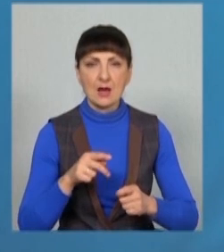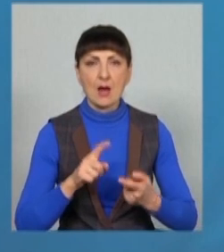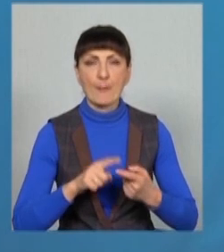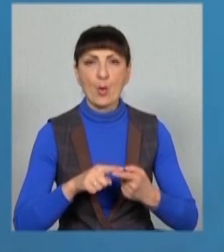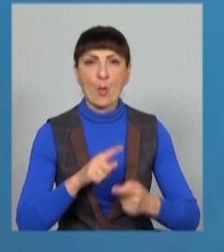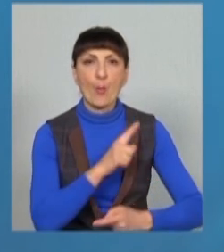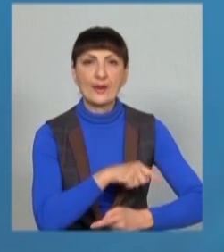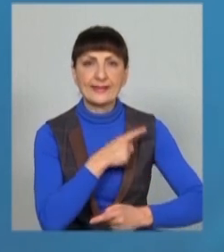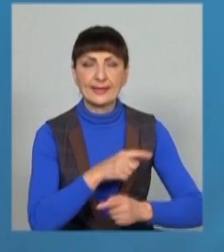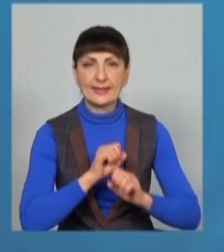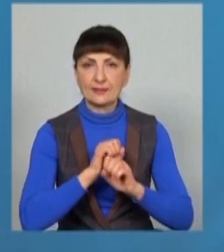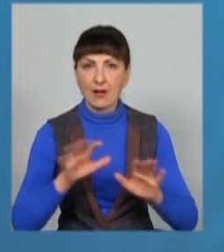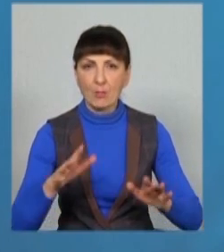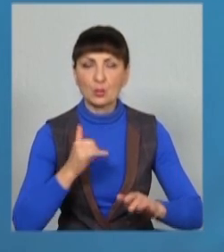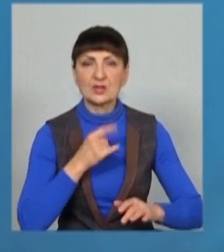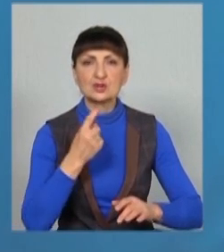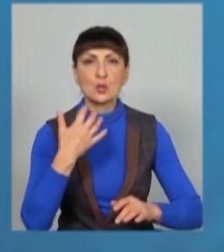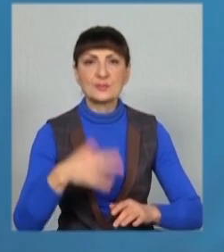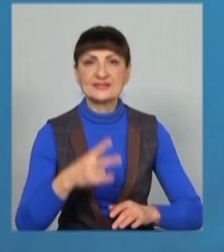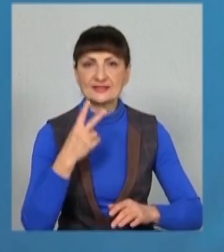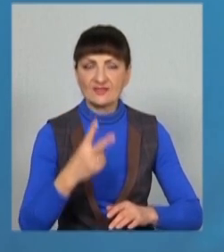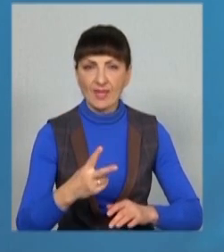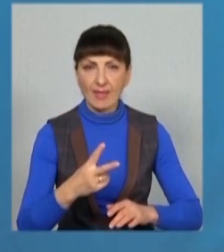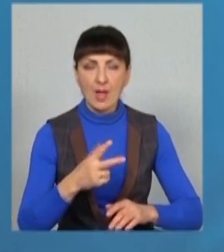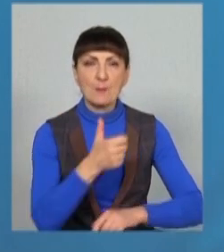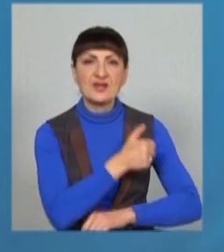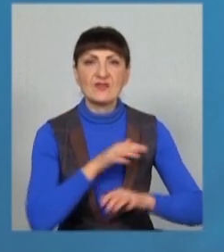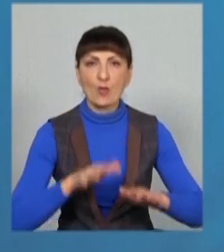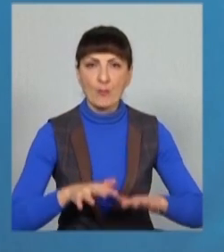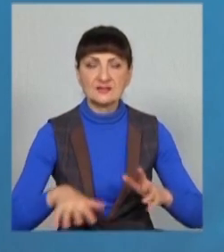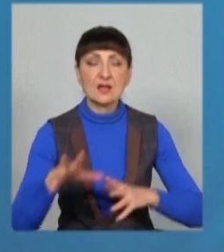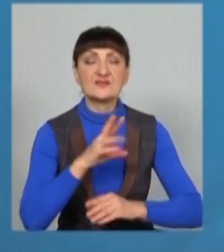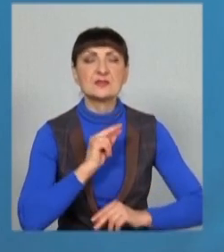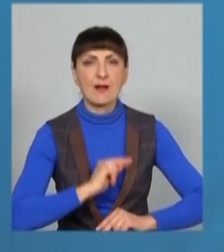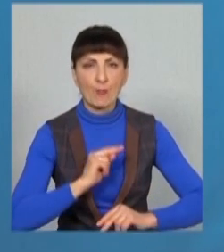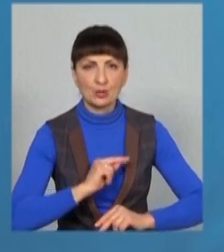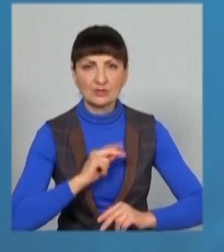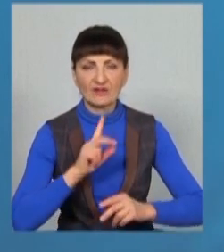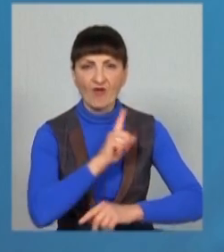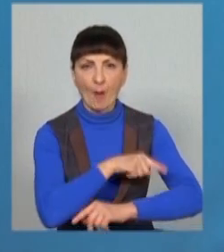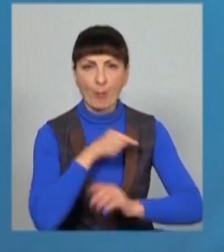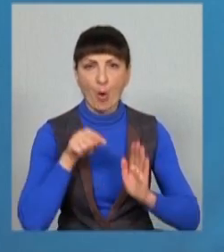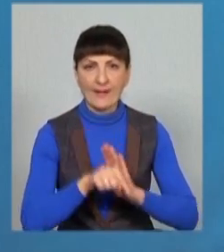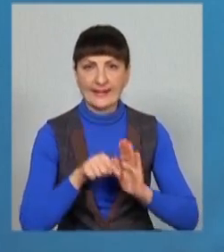поликлиникам у нас 152 привычны пункты они практически все работают в наших поликлиниках